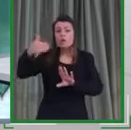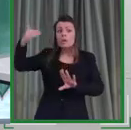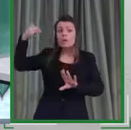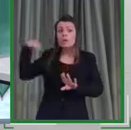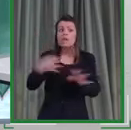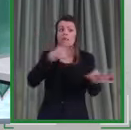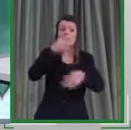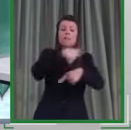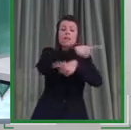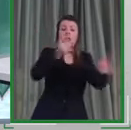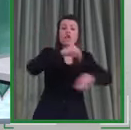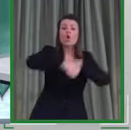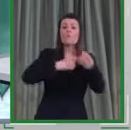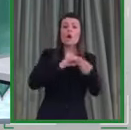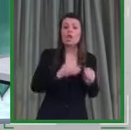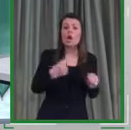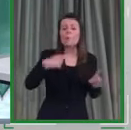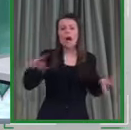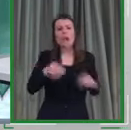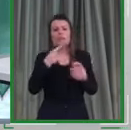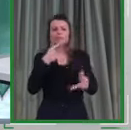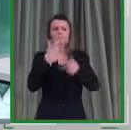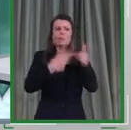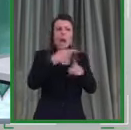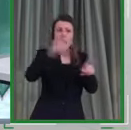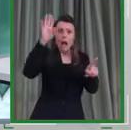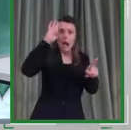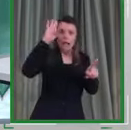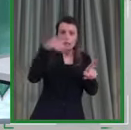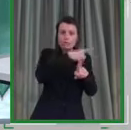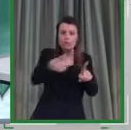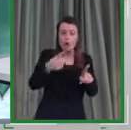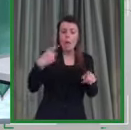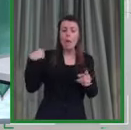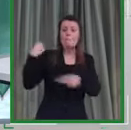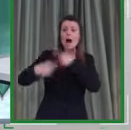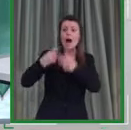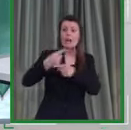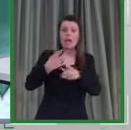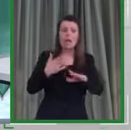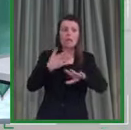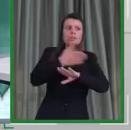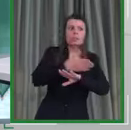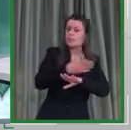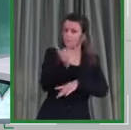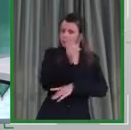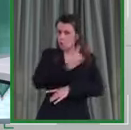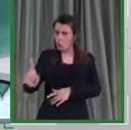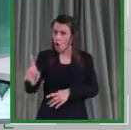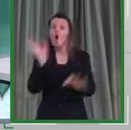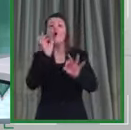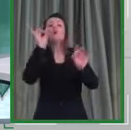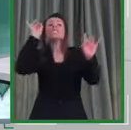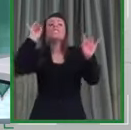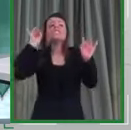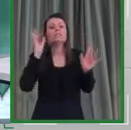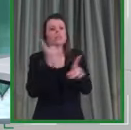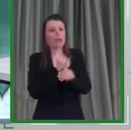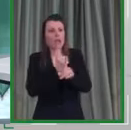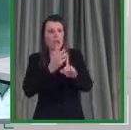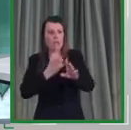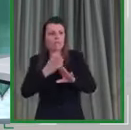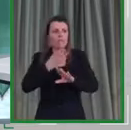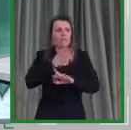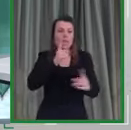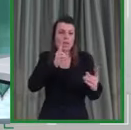dovete far entrare i parenti o se li fate entrare soltanto in maniera molto limitata e con i dispositivi perché abbiamo tentato di